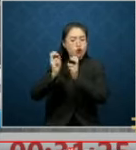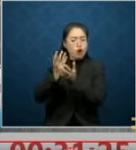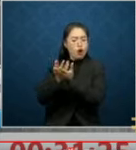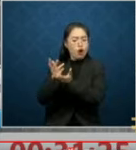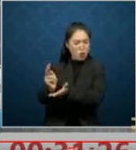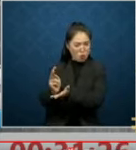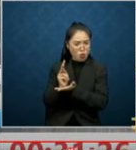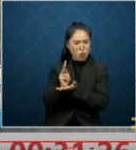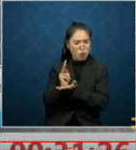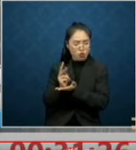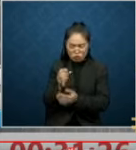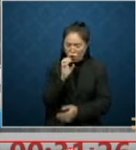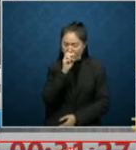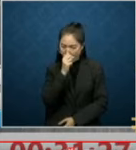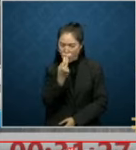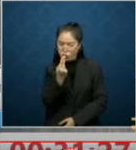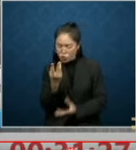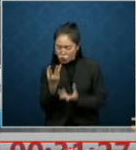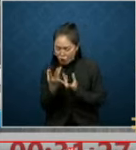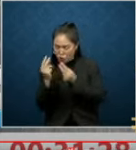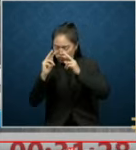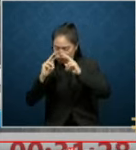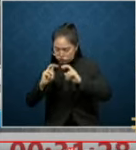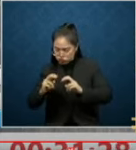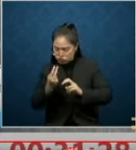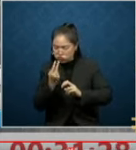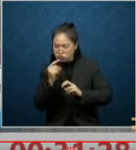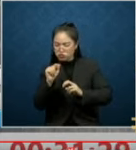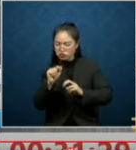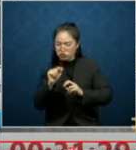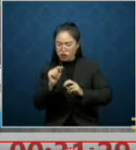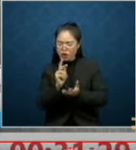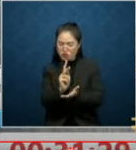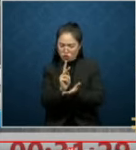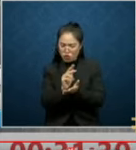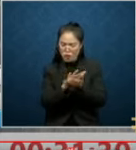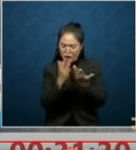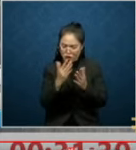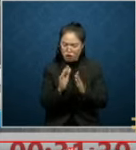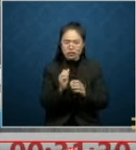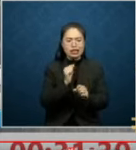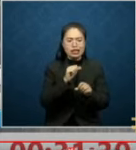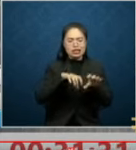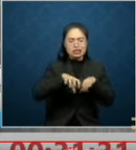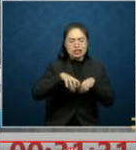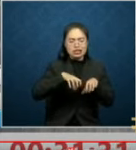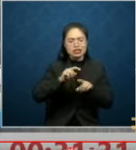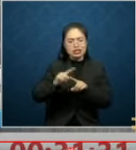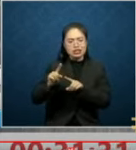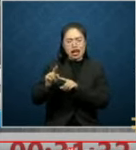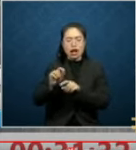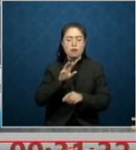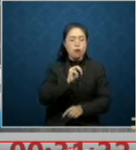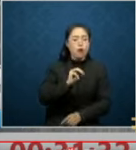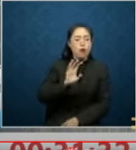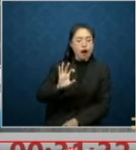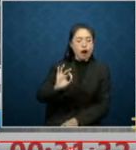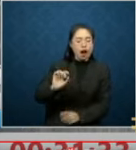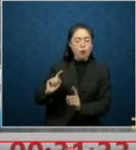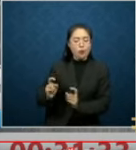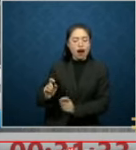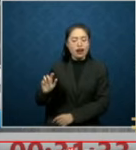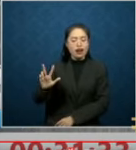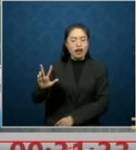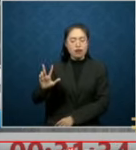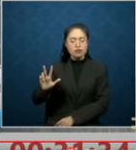าต้องมีเสถียรภาพต้องมีความมั่นคงต้องมีความยั่งยืนและมาตรา9วรรค3บอกว่าคณะรั